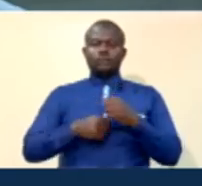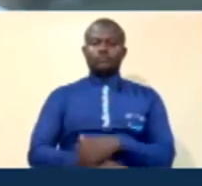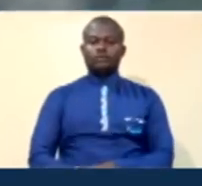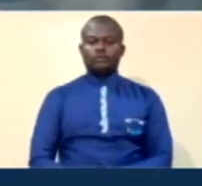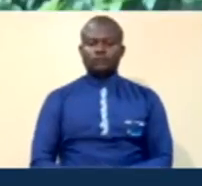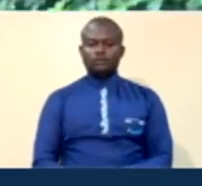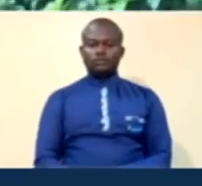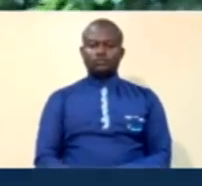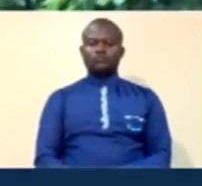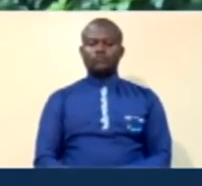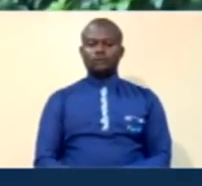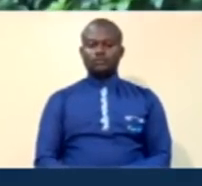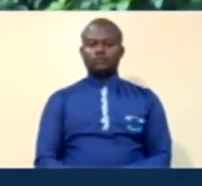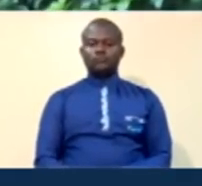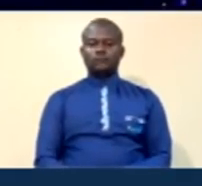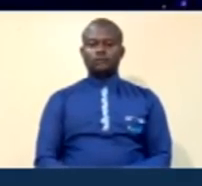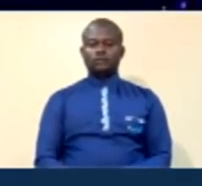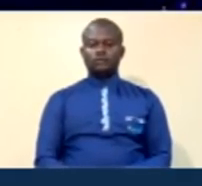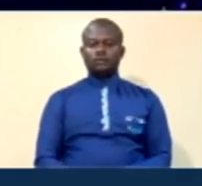Ivani i Kigali.